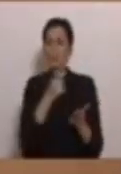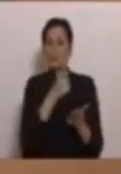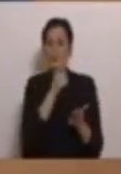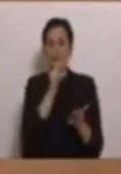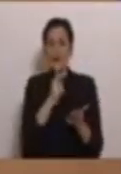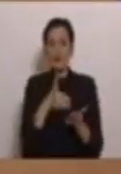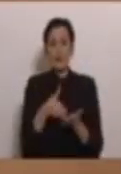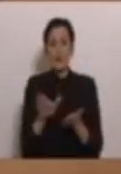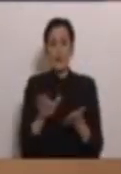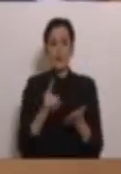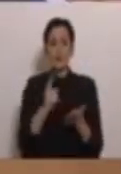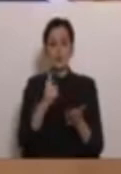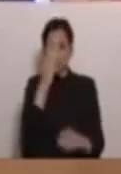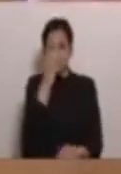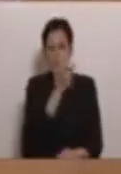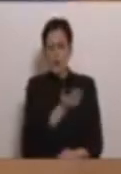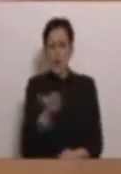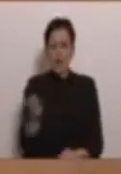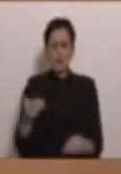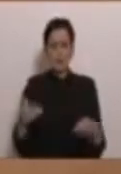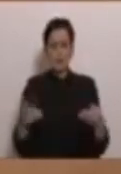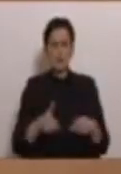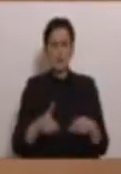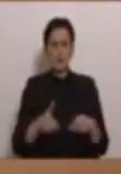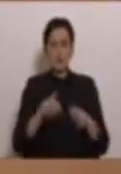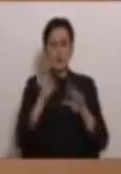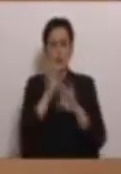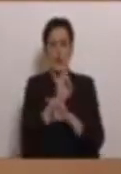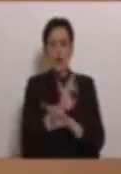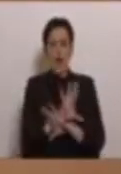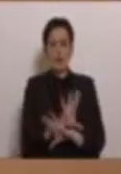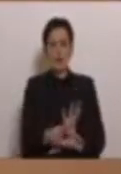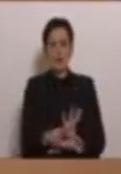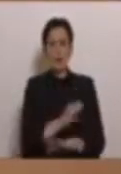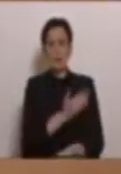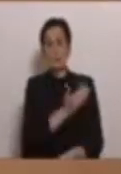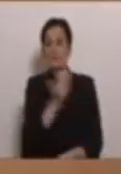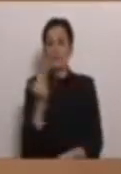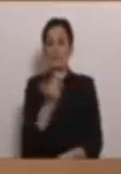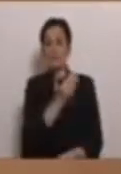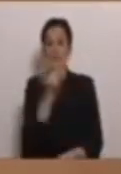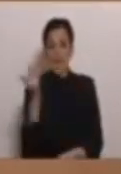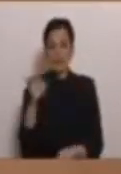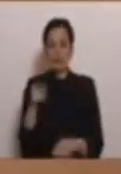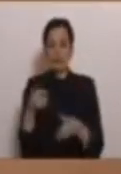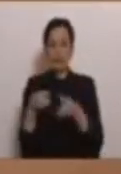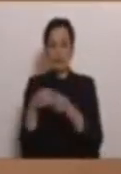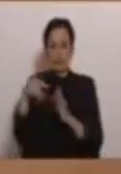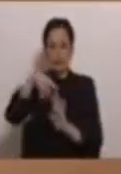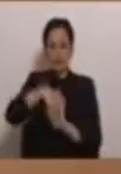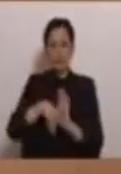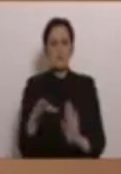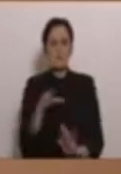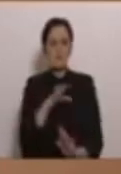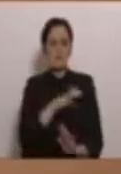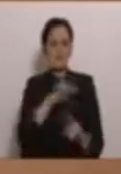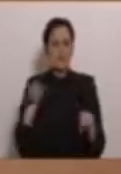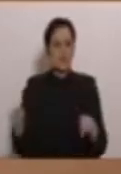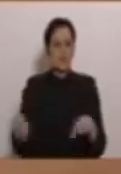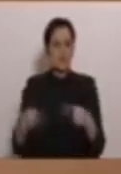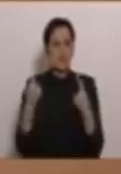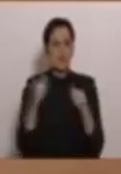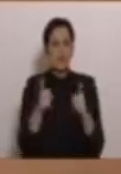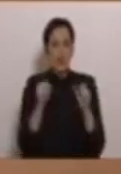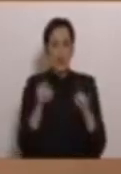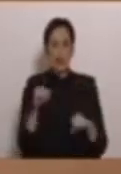იმიტომ რომ ხალხი მშიერია, ხალხი ღარიბდება, თქვენ და თქვენი თანაგუნდელები კი მდიდრდებით. როგორ შეიძლება, რომ ამ